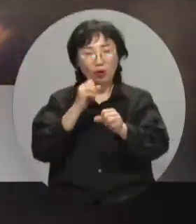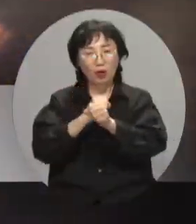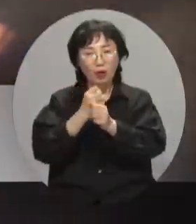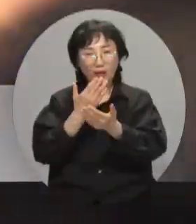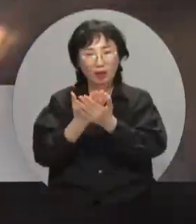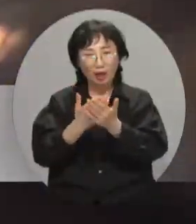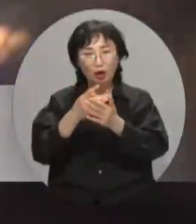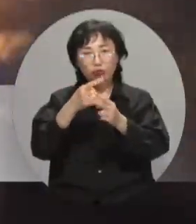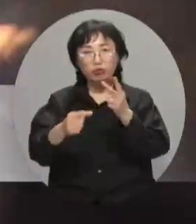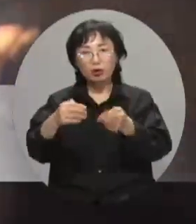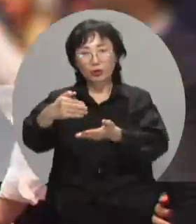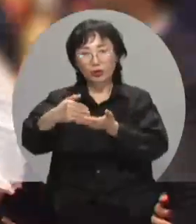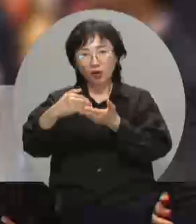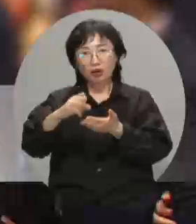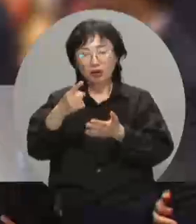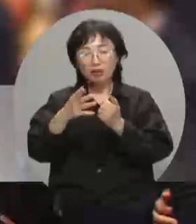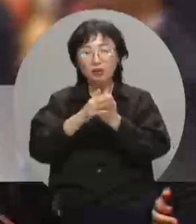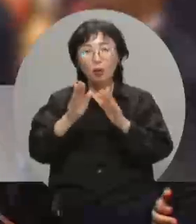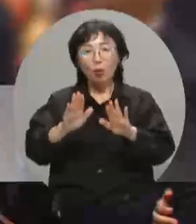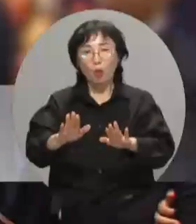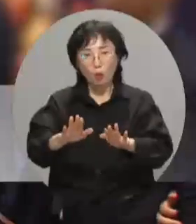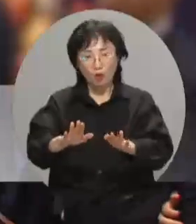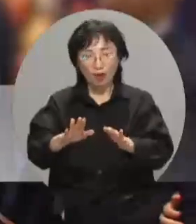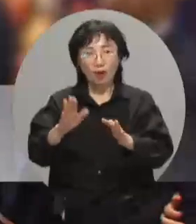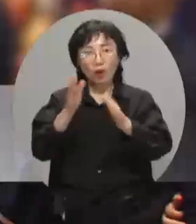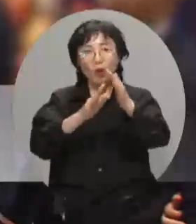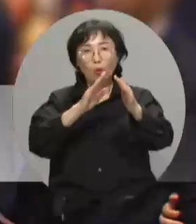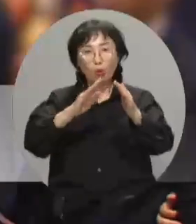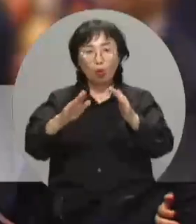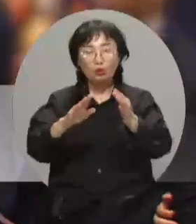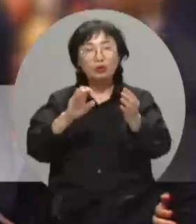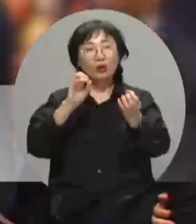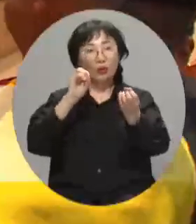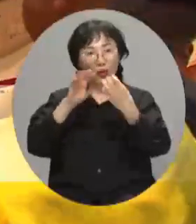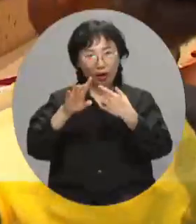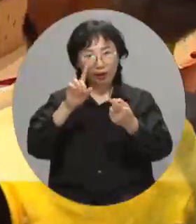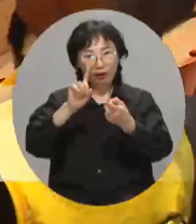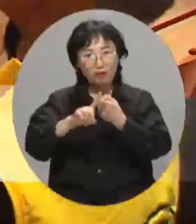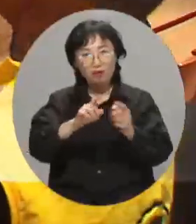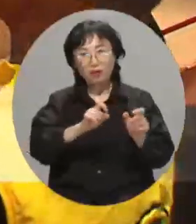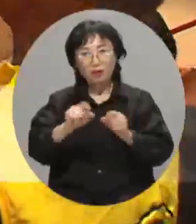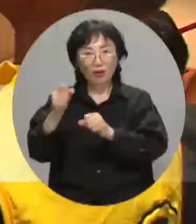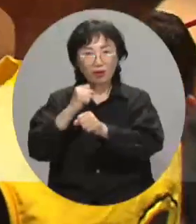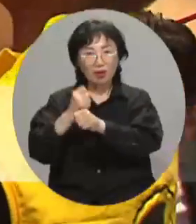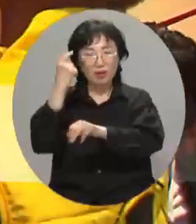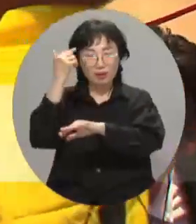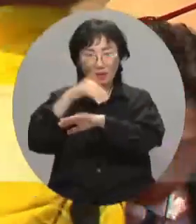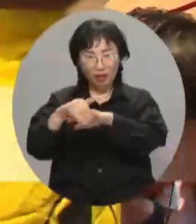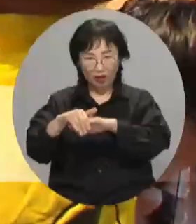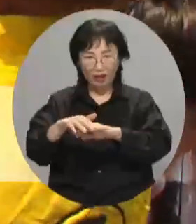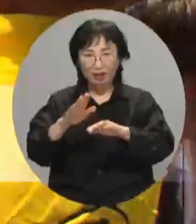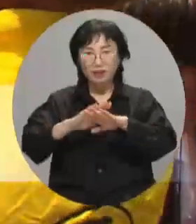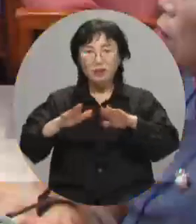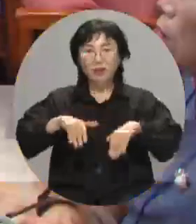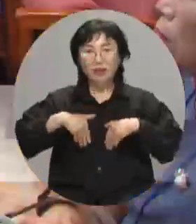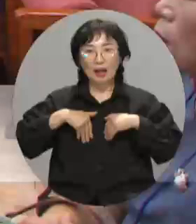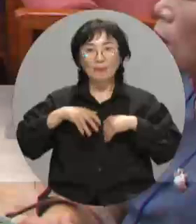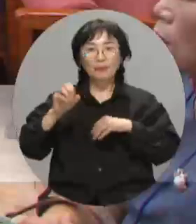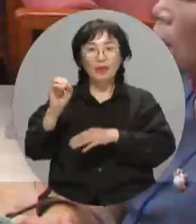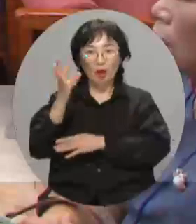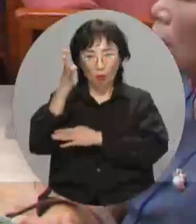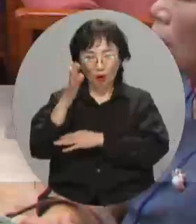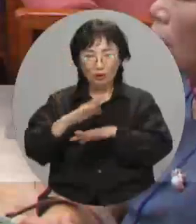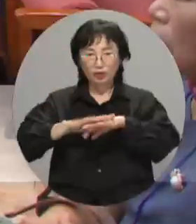요청을 받아들여 오늘로 예정된 공청회를 연기하기로 했습니다. 앞서 지난 12일과 15일 전남 영광과